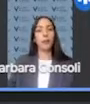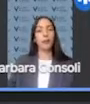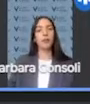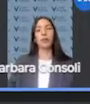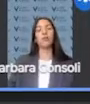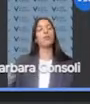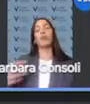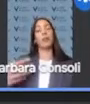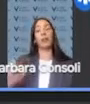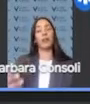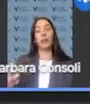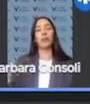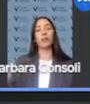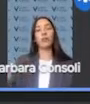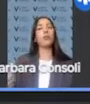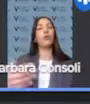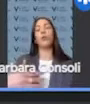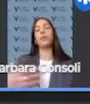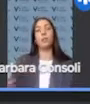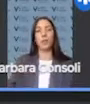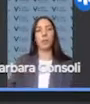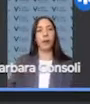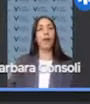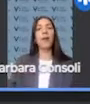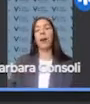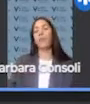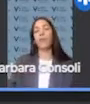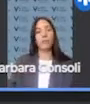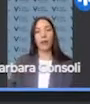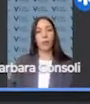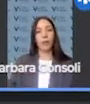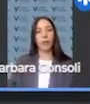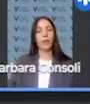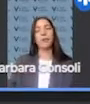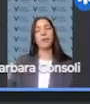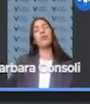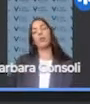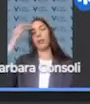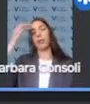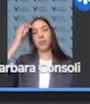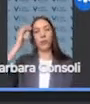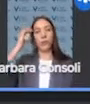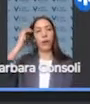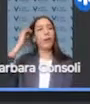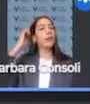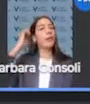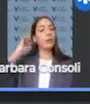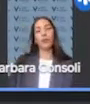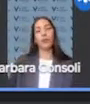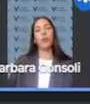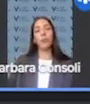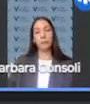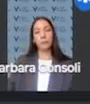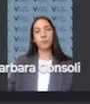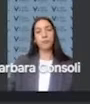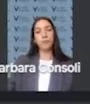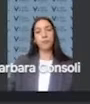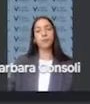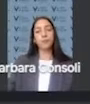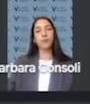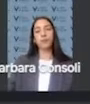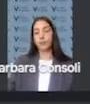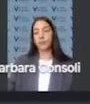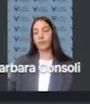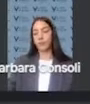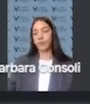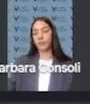visitare le nostre strutture, noi siamo sempre a vostra completa disposizione, così come i professori. A